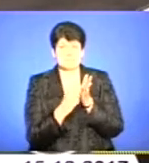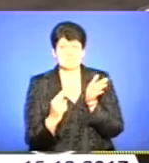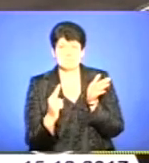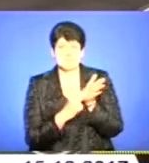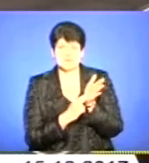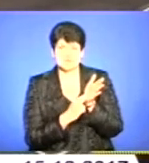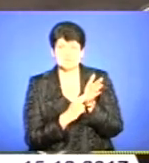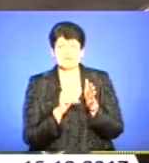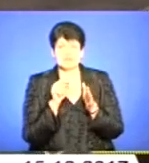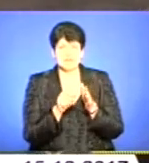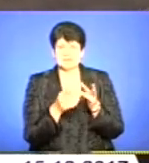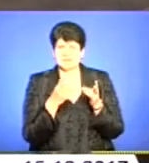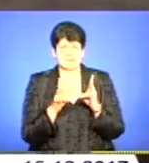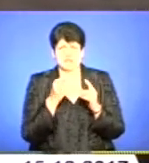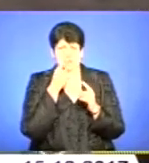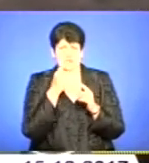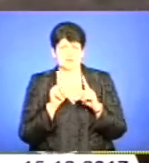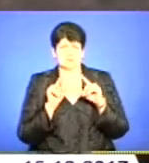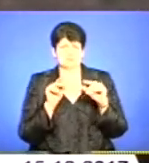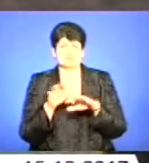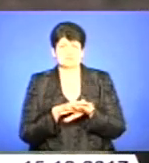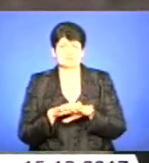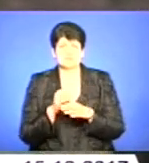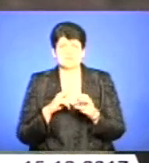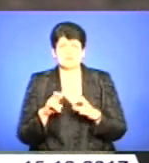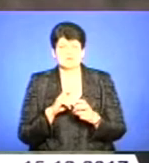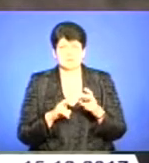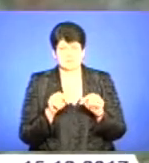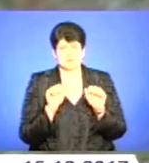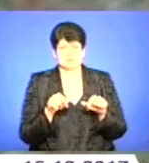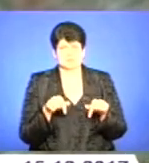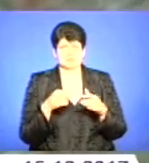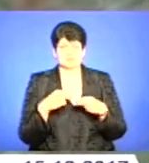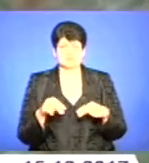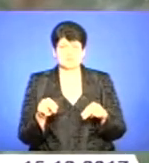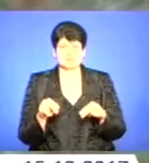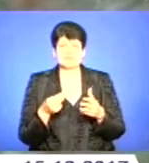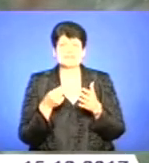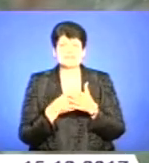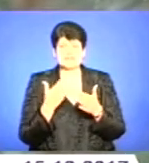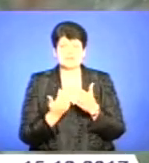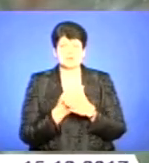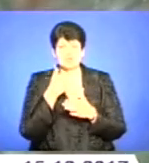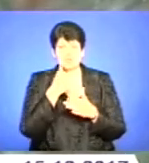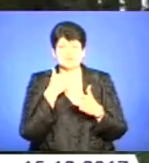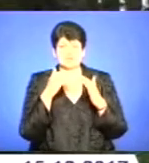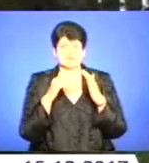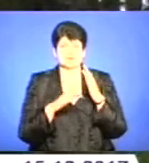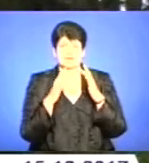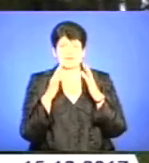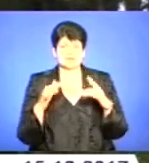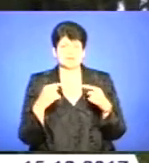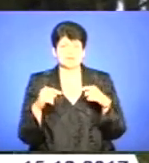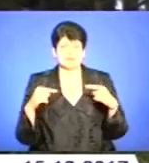можливість далеко не їздити десь по ринках, і щоб ми могли реалізовувати їм на місці. ціни на новорічні деревця різні і залежать